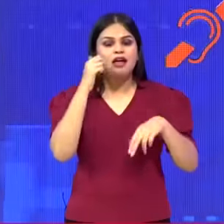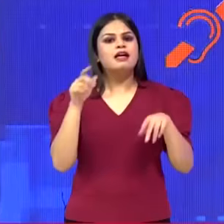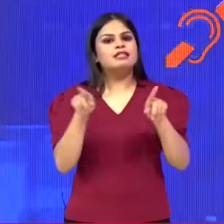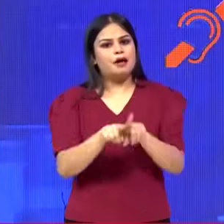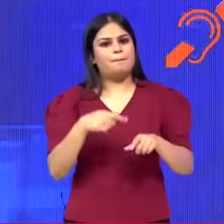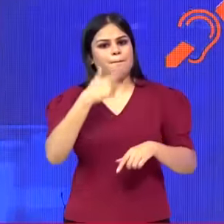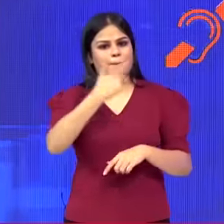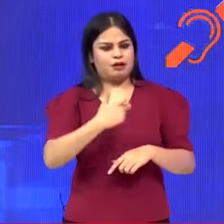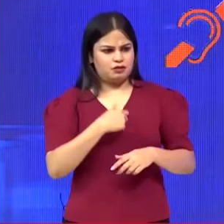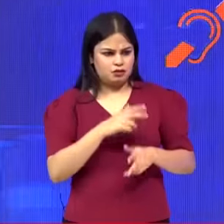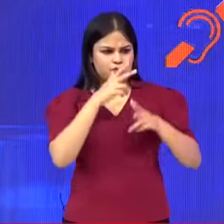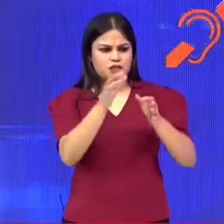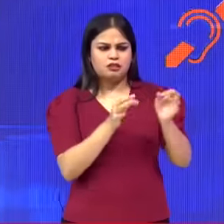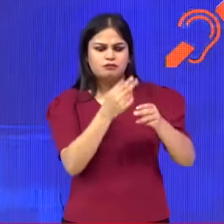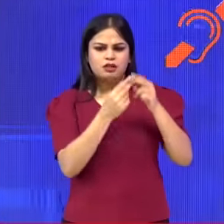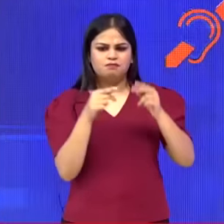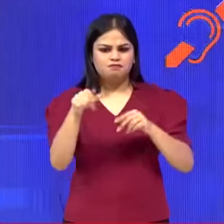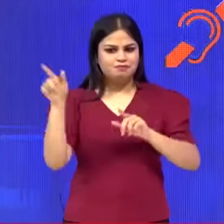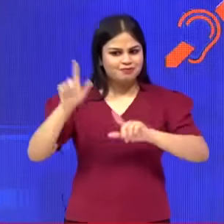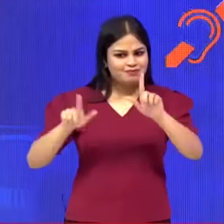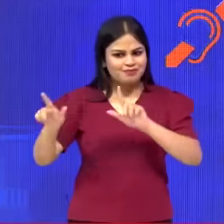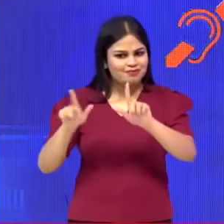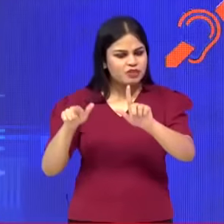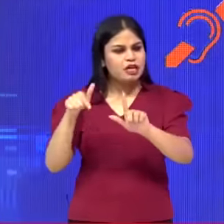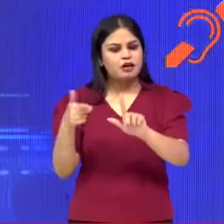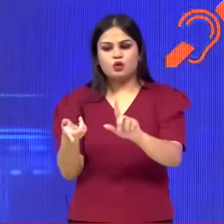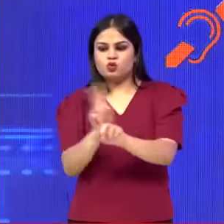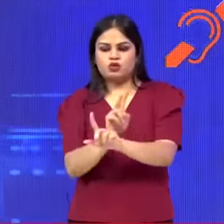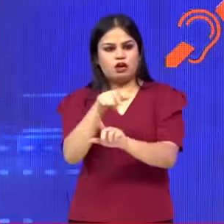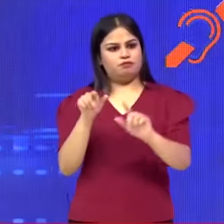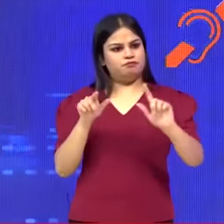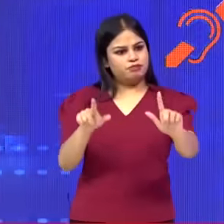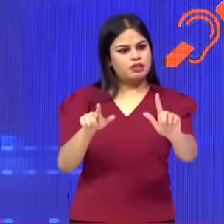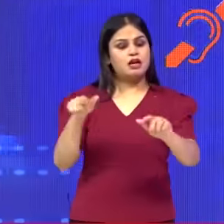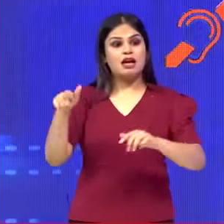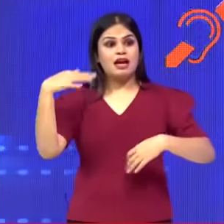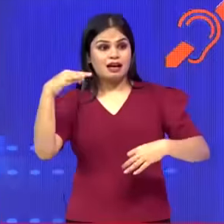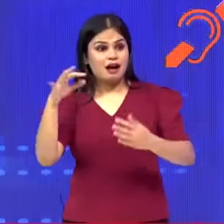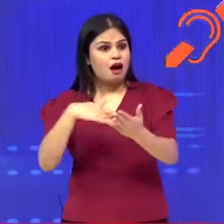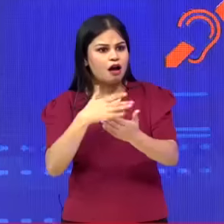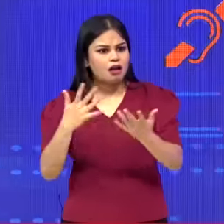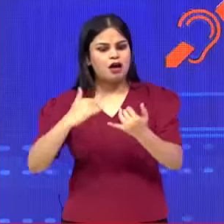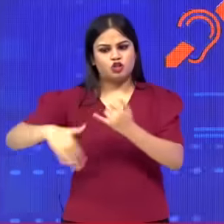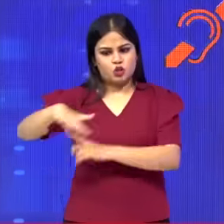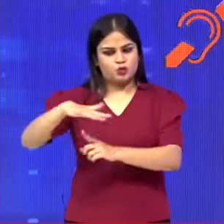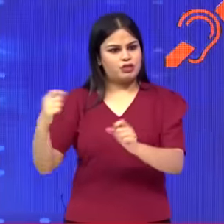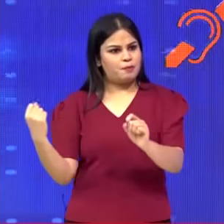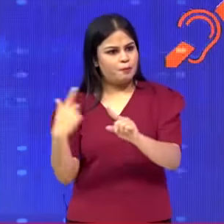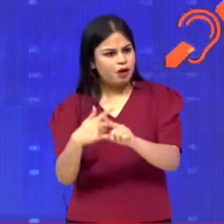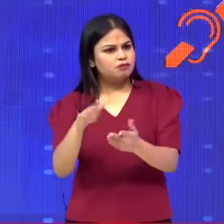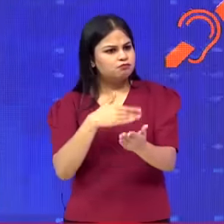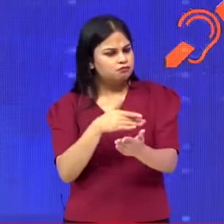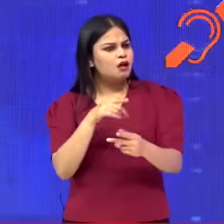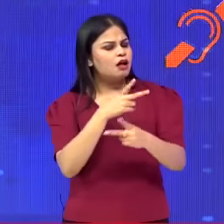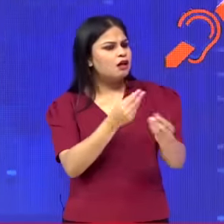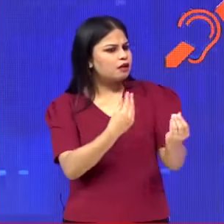सीन के बाद ये सीन आएगा और ये गाना इसलिए ऐसा क्यों है बिकॉज ये सिचुएशनल गाना है, तो हम भी मान जाते हैं। तो